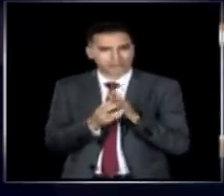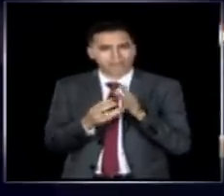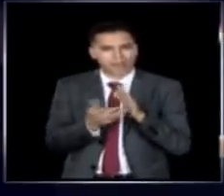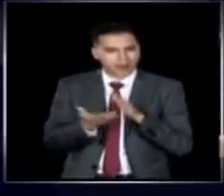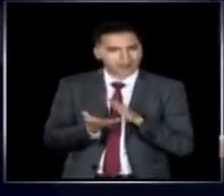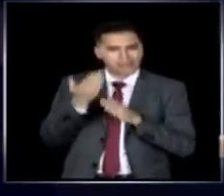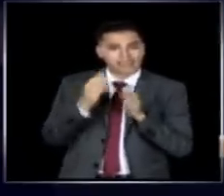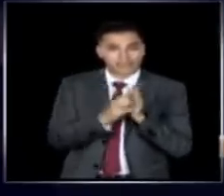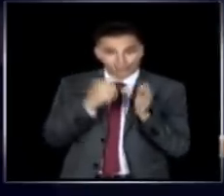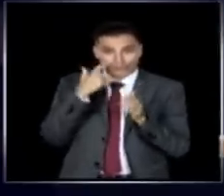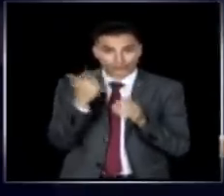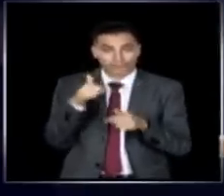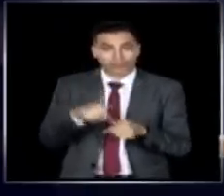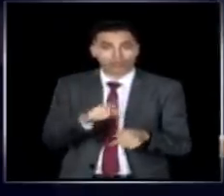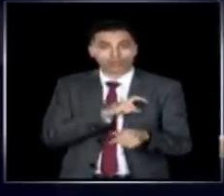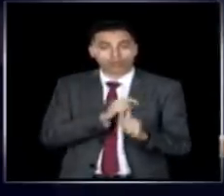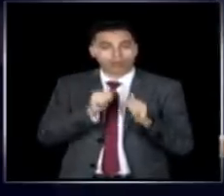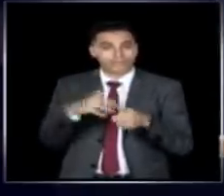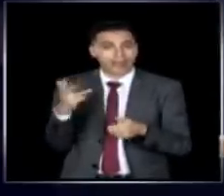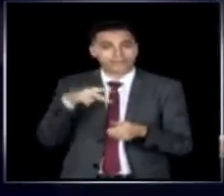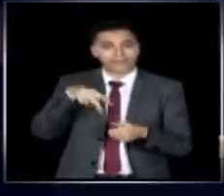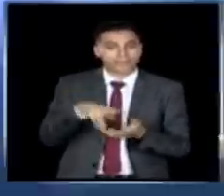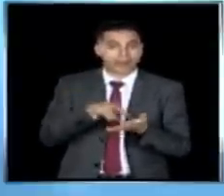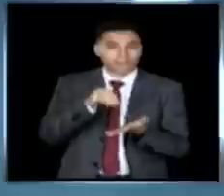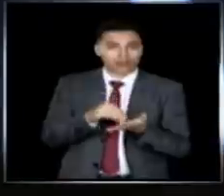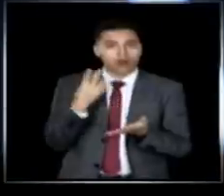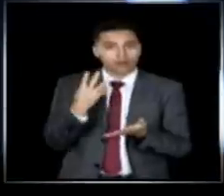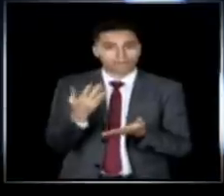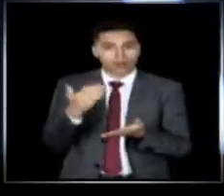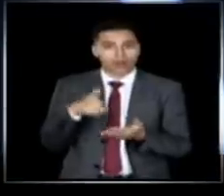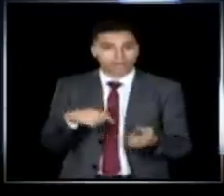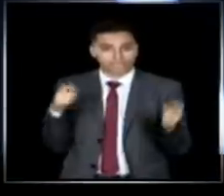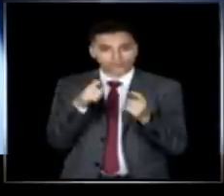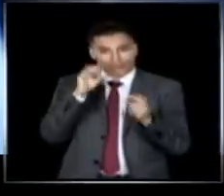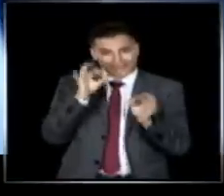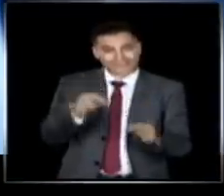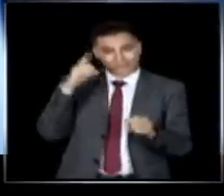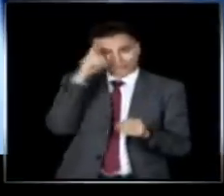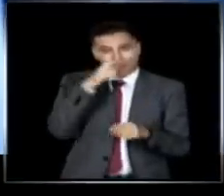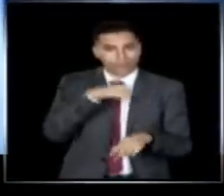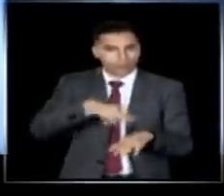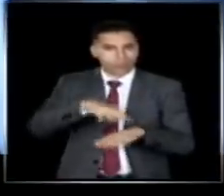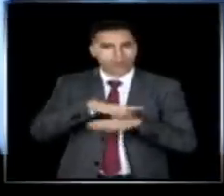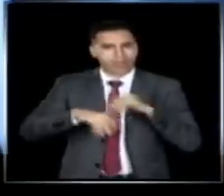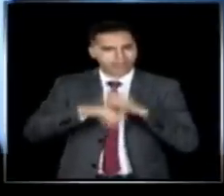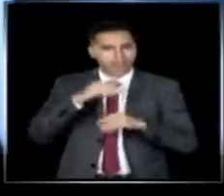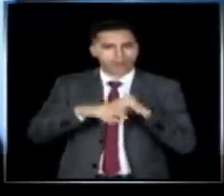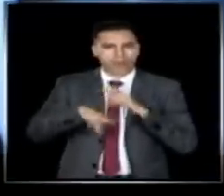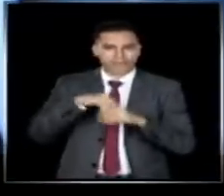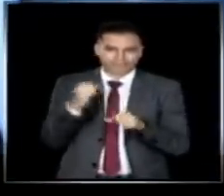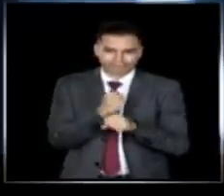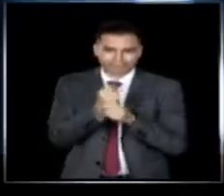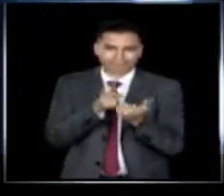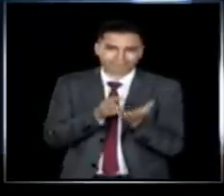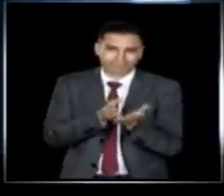مثل جامعة عين شمس، ماتش النهاردة 8 طلاب، هيبتدي منهم 4. ماتش النهاردة أكيد هيكون صعب، وإحنا هنحاول إن شاء الله نعمل أقصى ما عندنا عشان نشرف